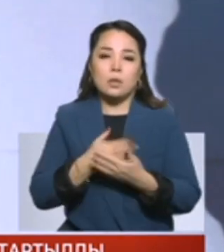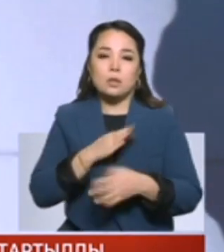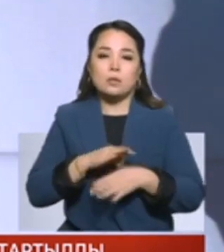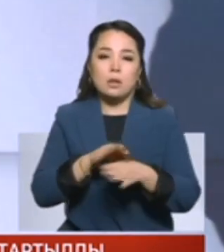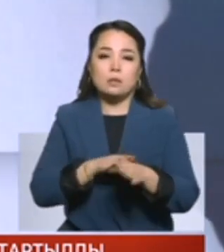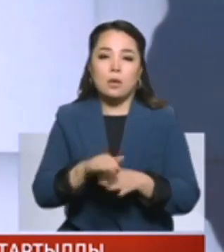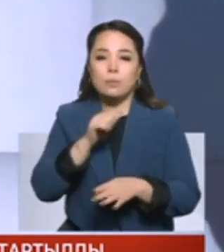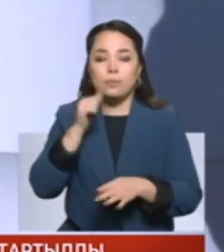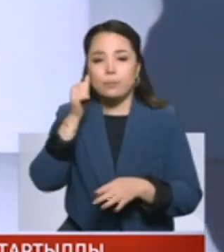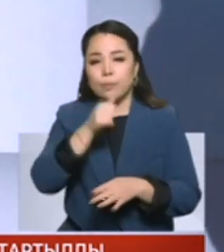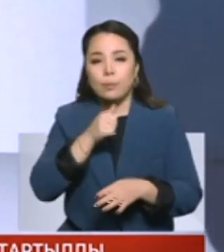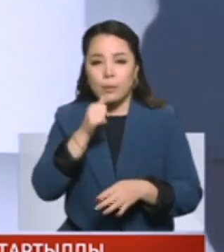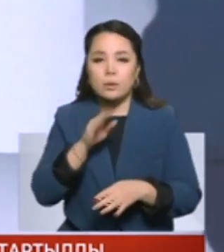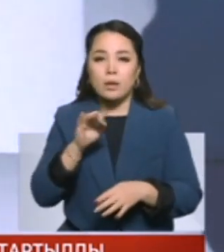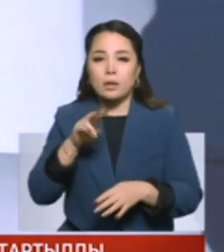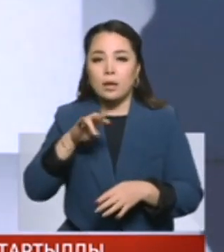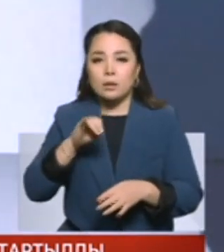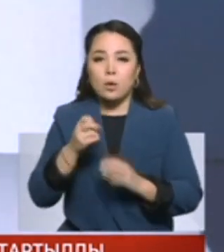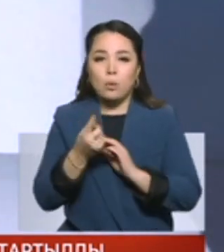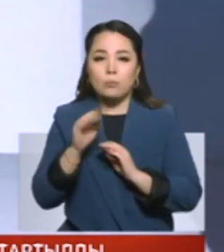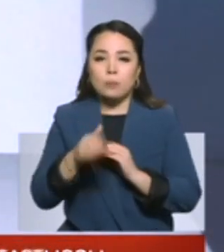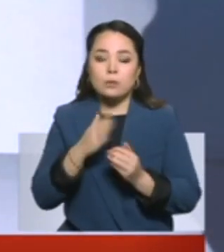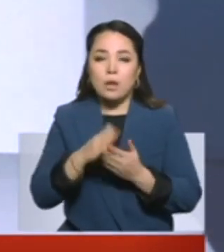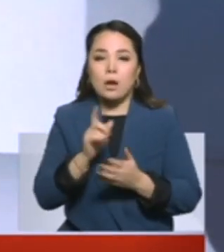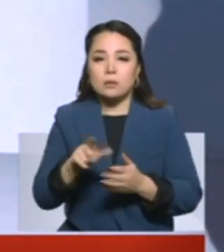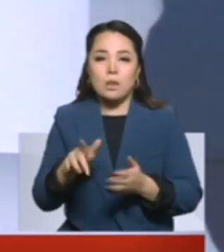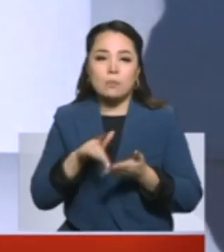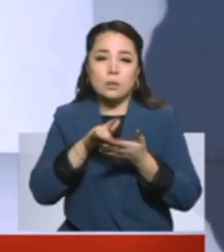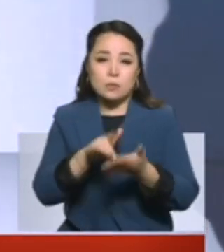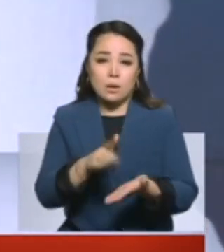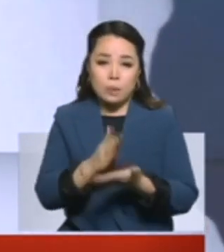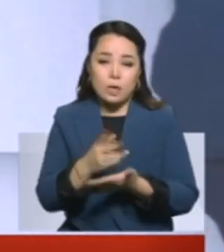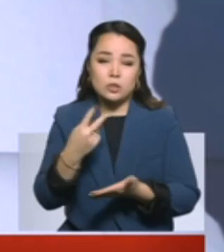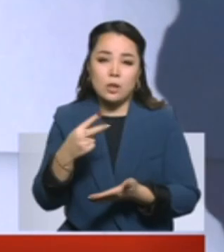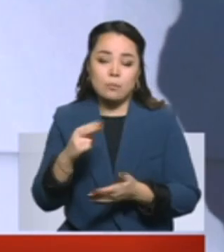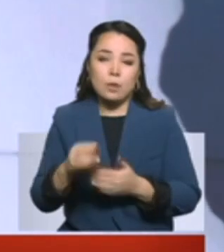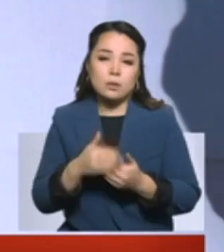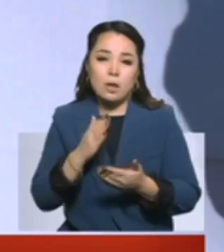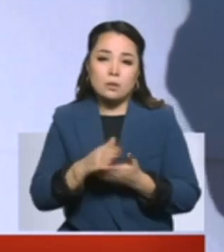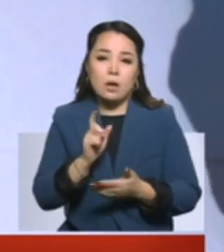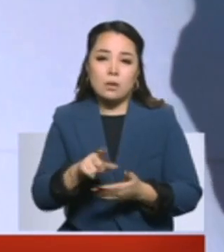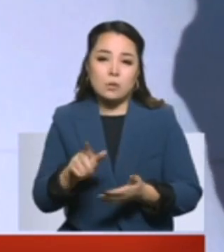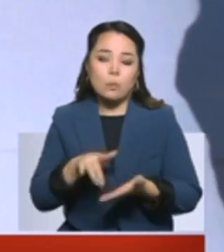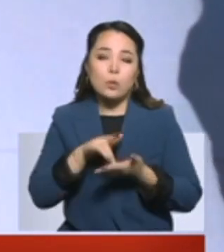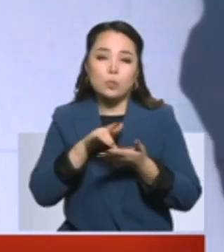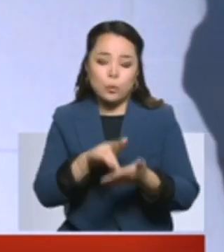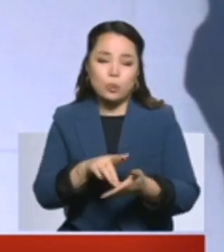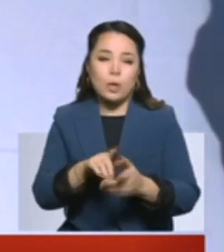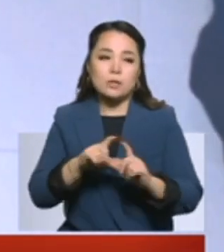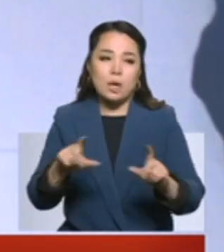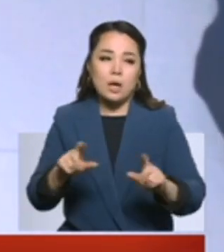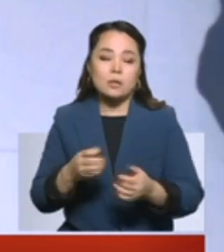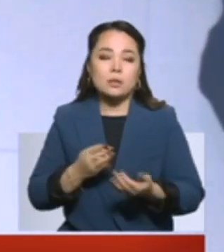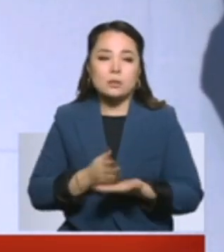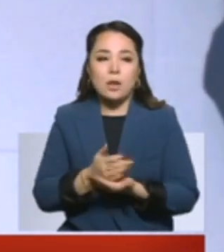отыр. Былтыр Текеліге 11 мыңнан астам адам саяхаттап барған, оларға 20-дан астам туристік нысан қызмет